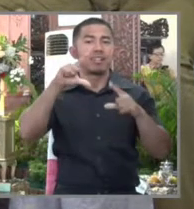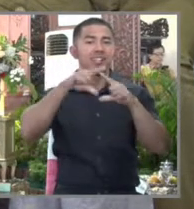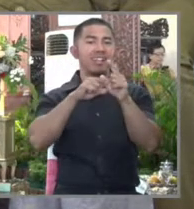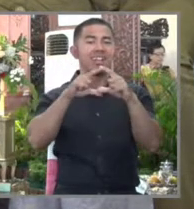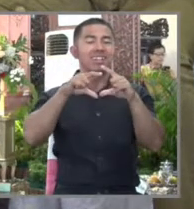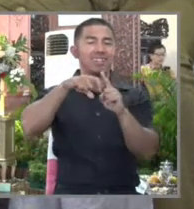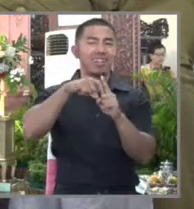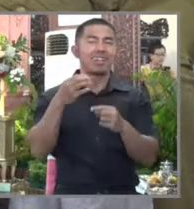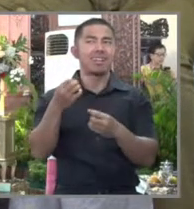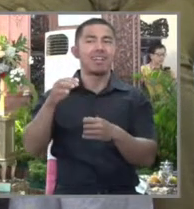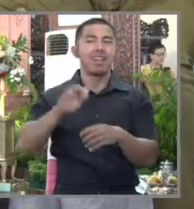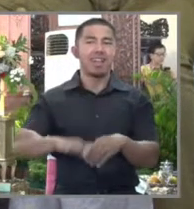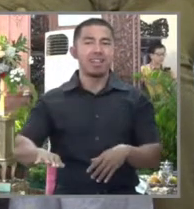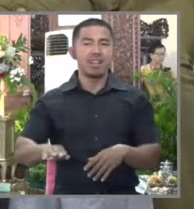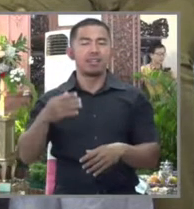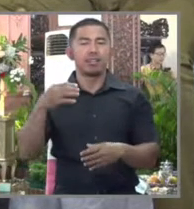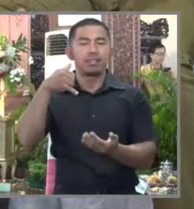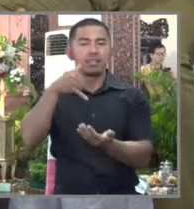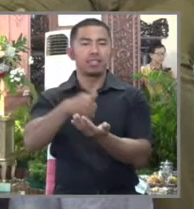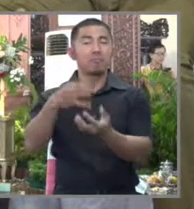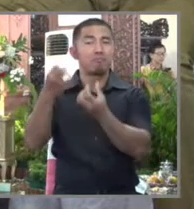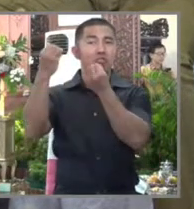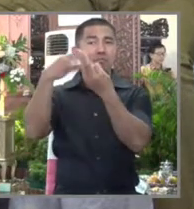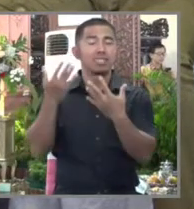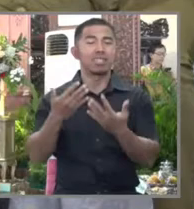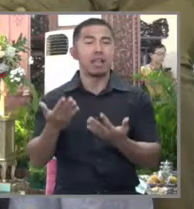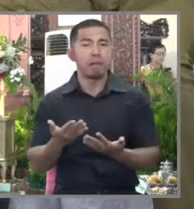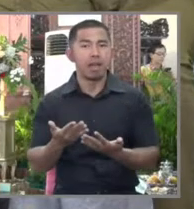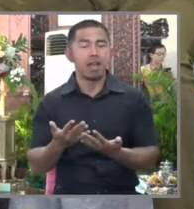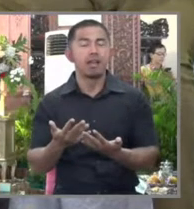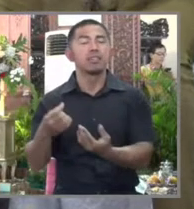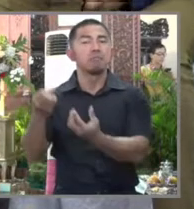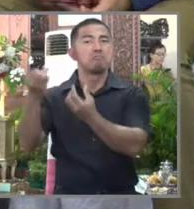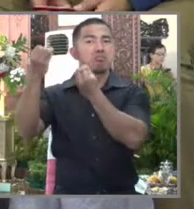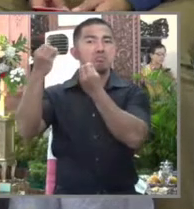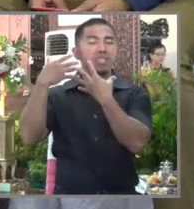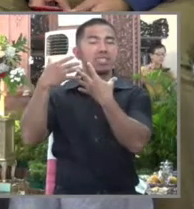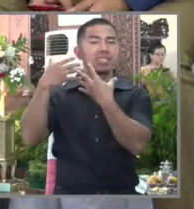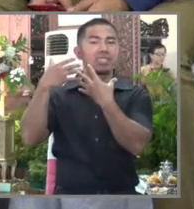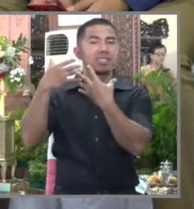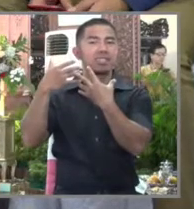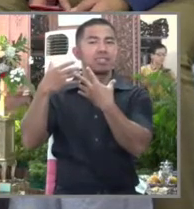mana informasi itu memuat adanya informasi yang